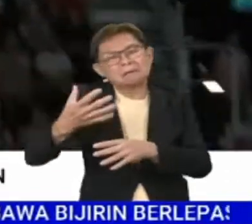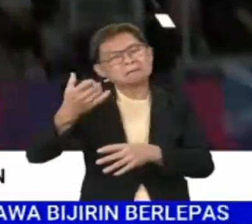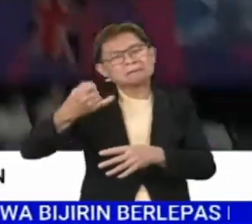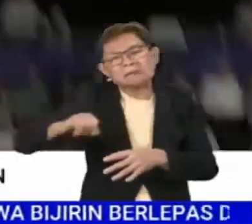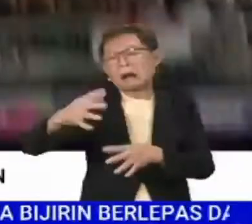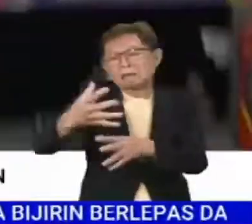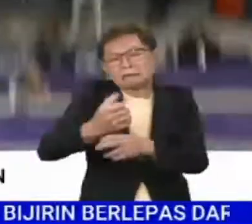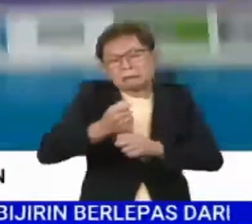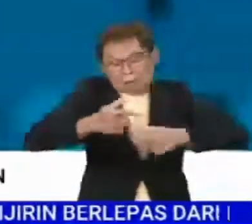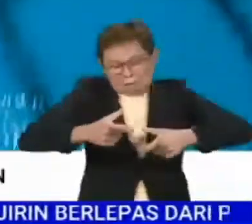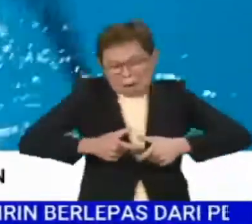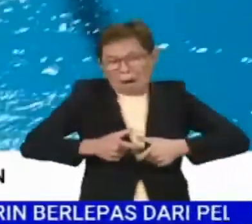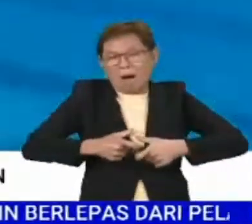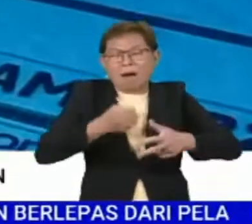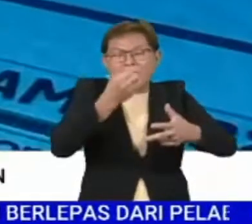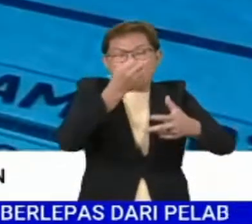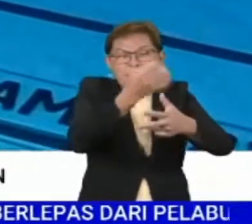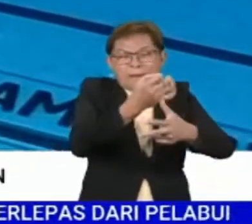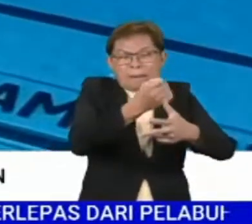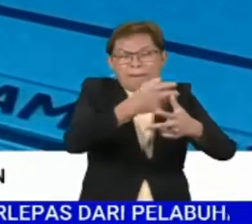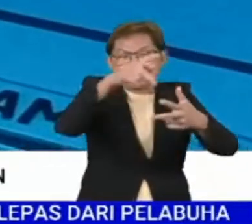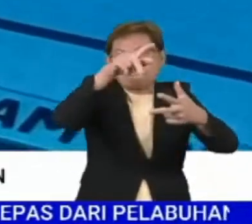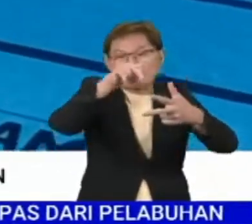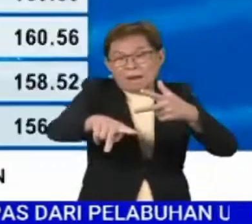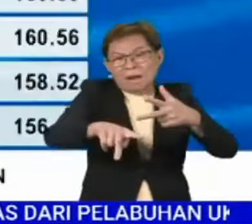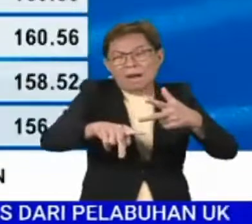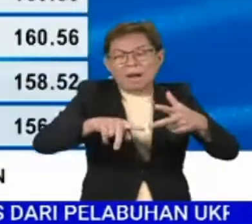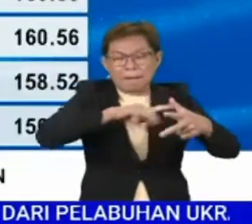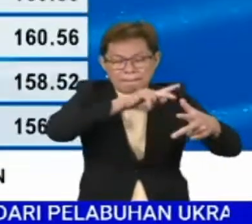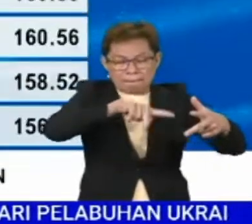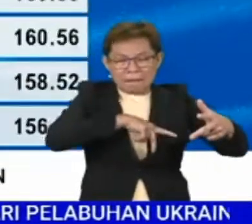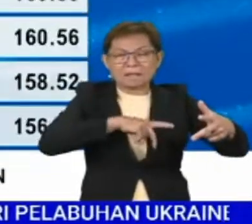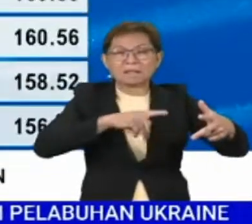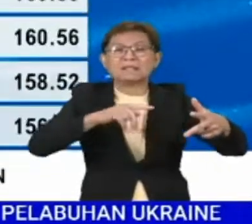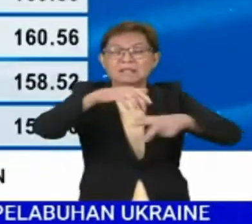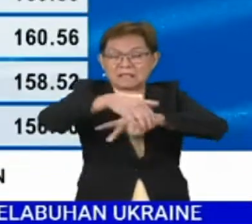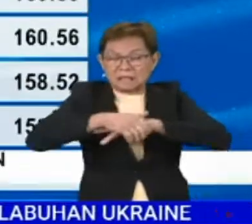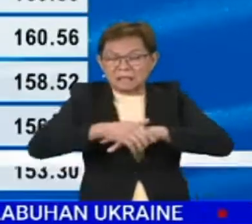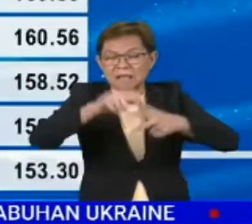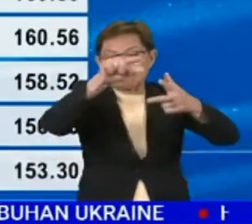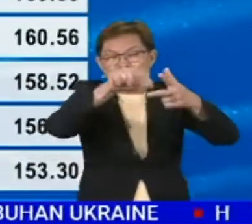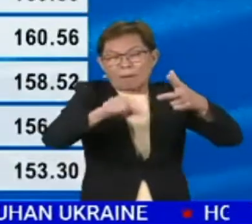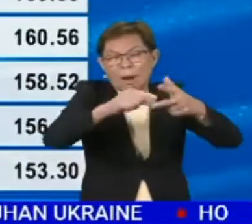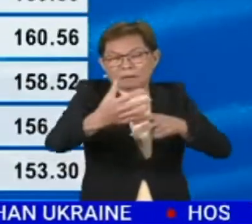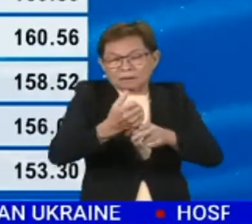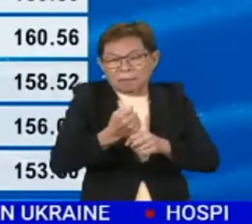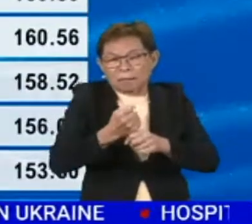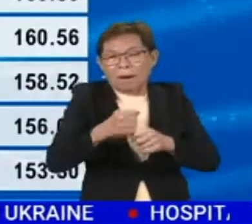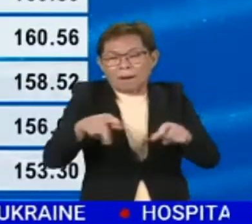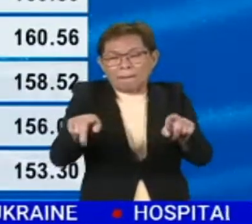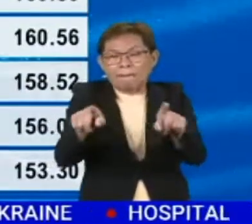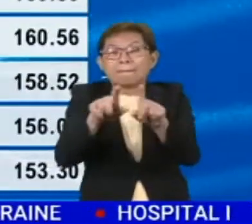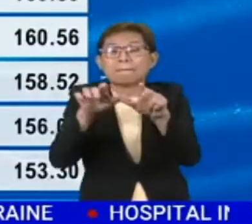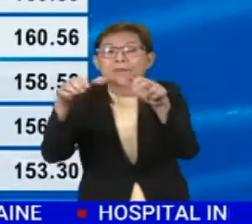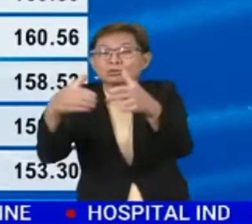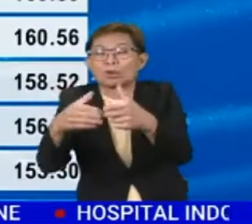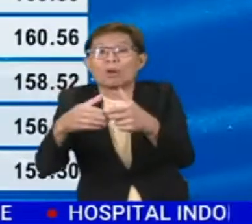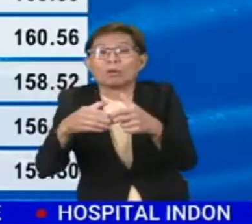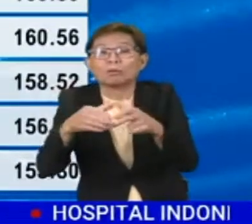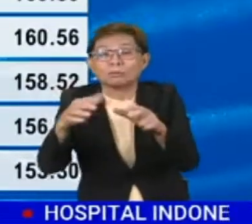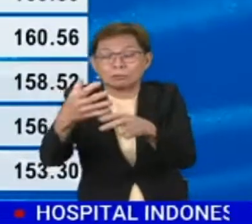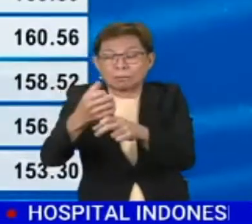si lawan singa tiket emas dan perak menjadi milik tuan rumah dan Gangsa bercahaya diraih oleh pasukan HP ya